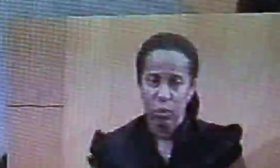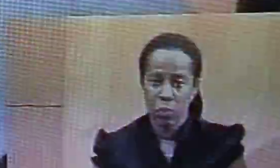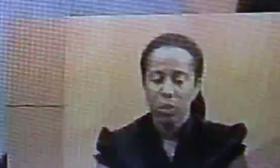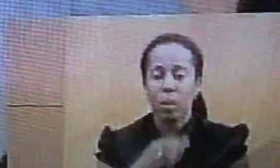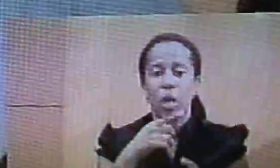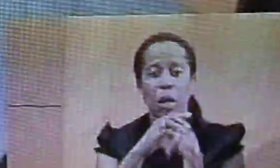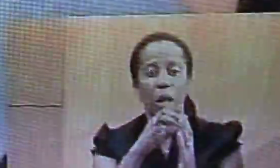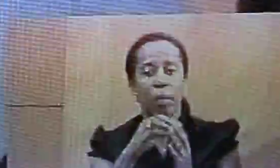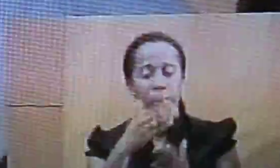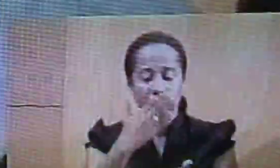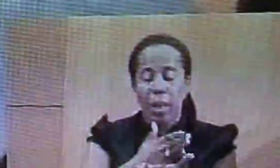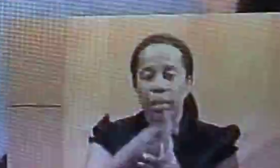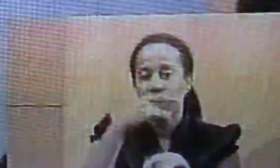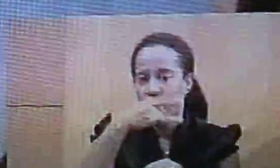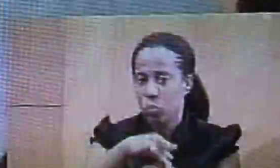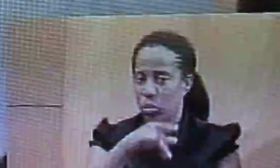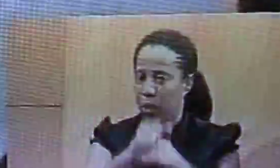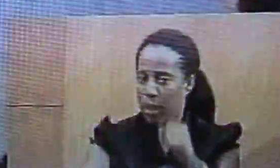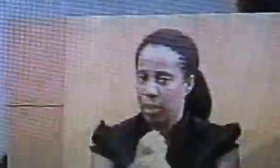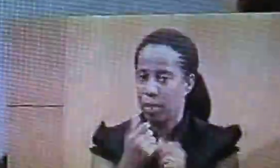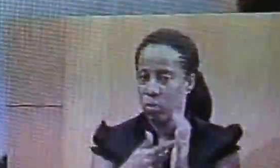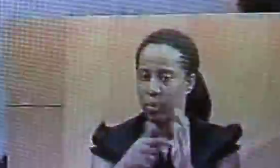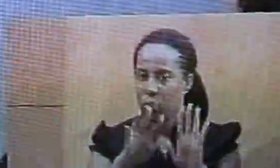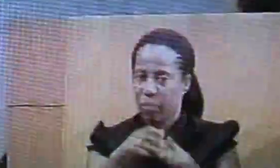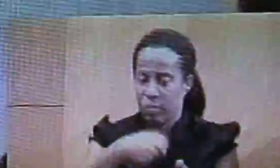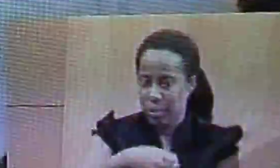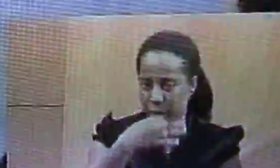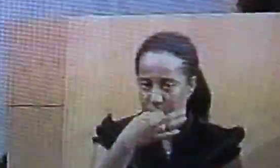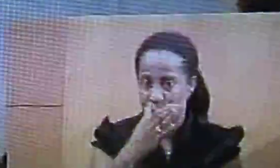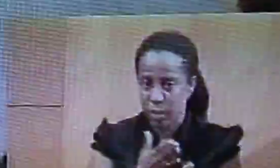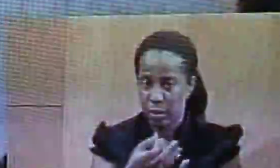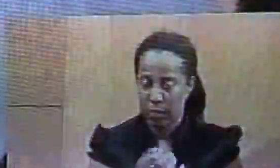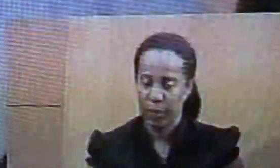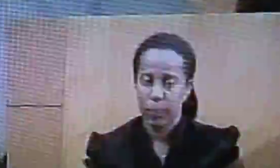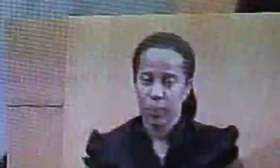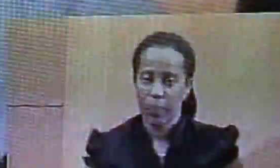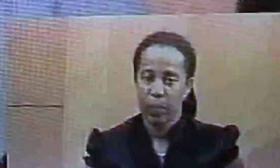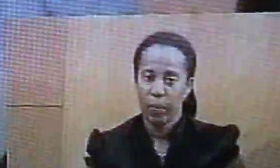Et l'arrêté qui était pris après, en fin 2009, donc applicable au 1er janvier 2010.